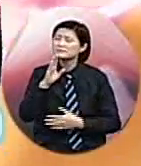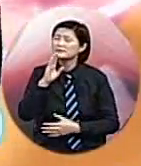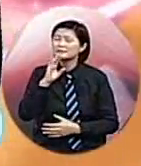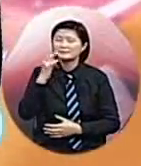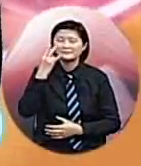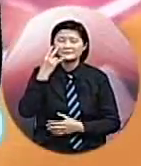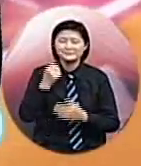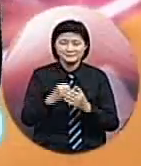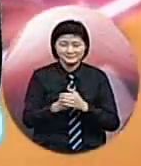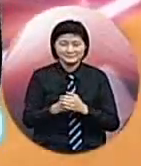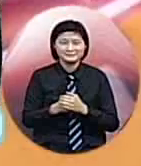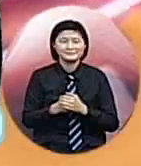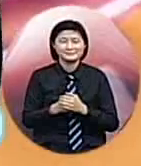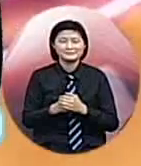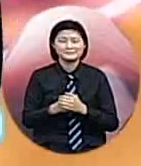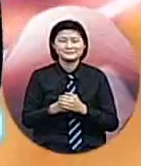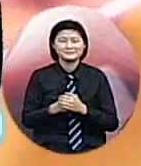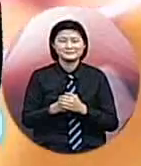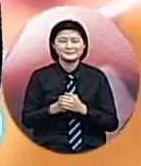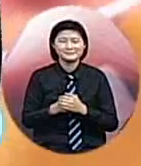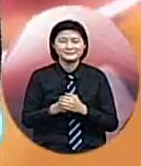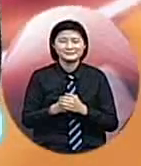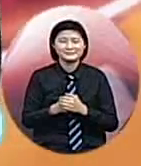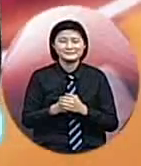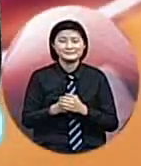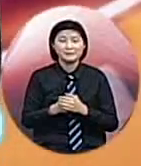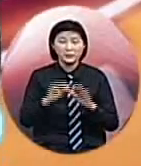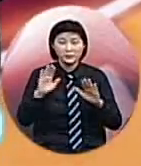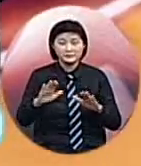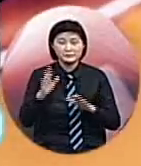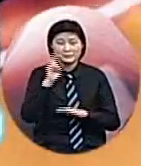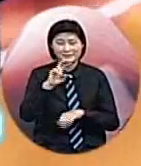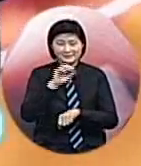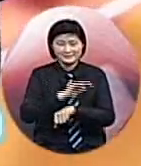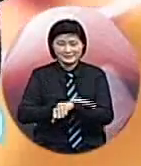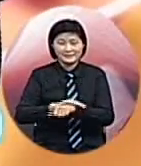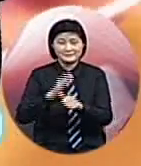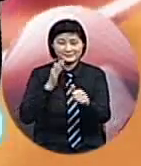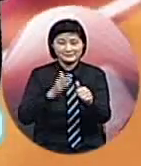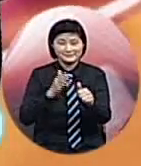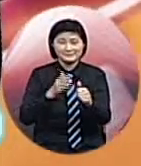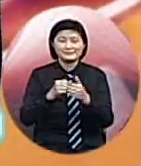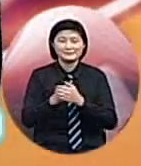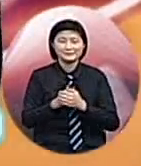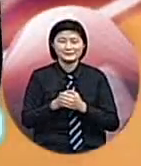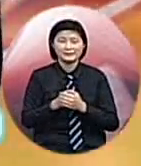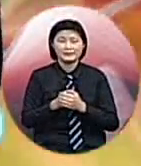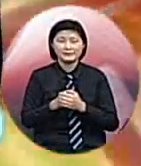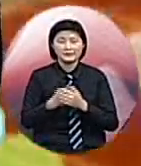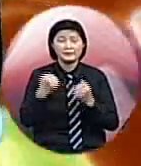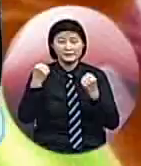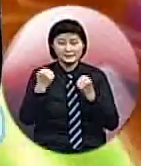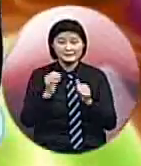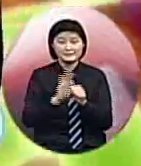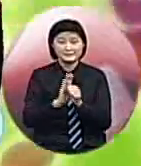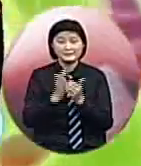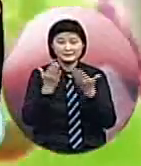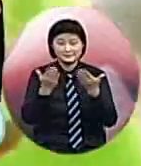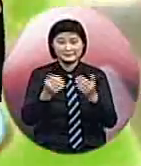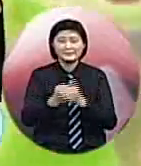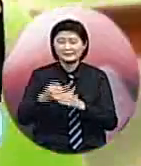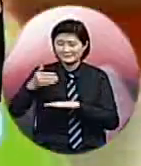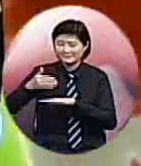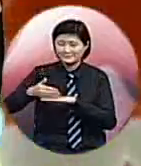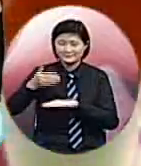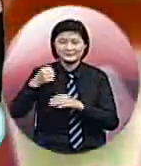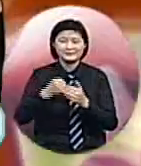그래요. 그러면요. 예, 그러시겠어요. 예. 네. 네. 자, 오늘 노래 잘 불러주시고요. 예, 예. 네, 예. 저희도 화이팅 해드릴게요. 예,